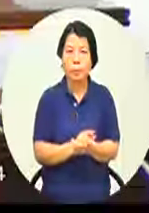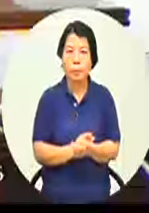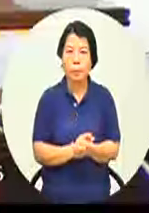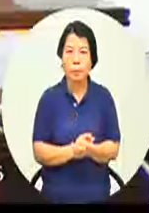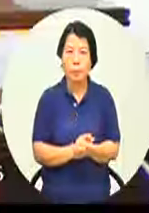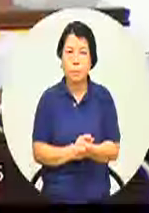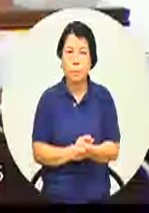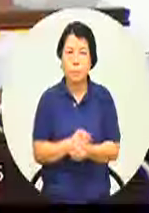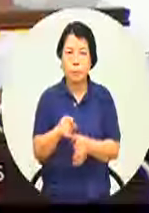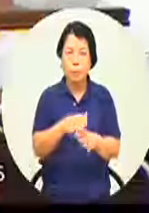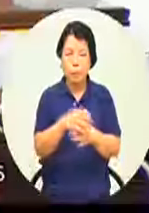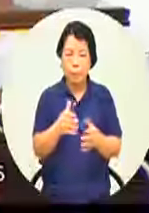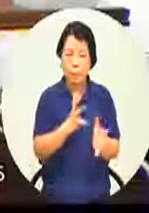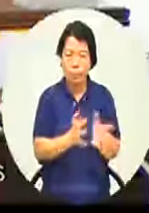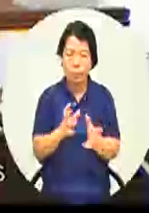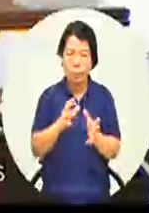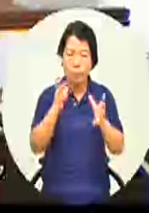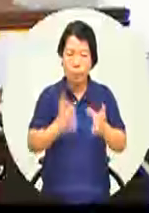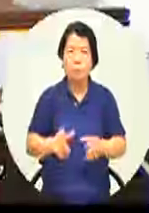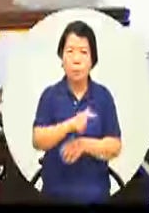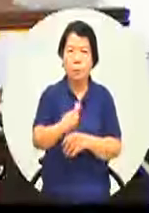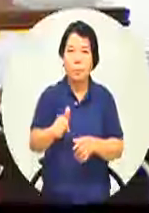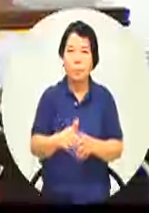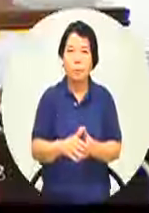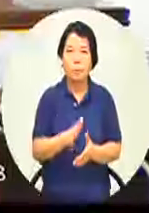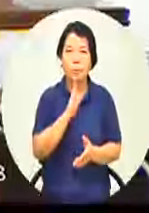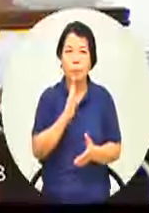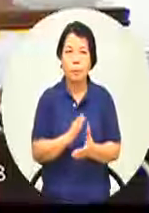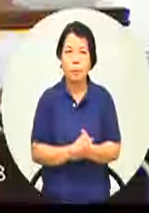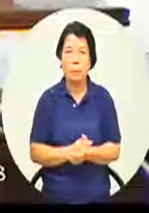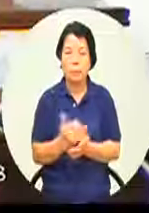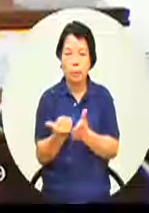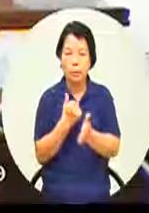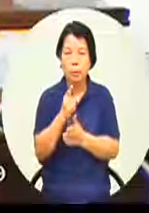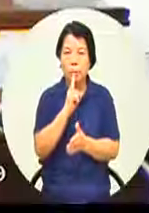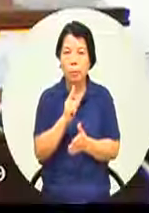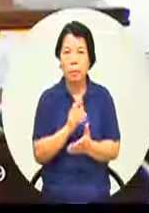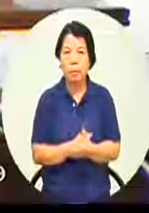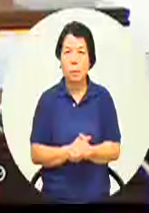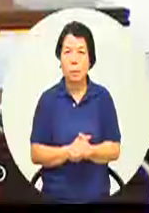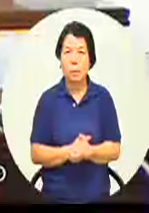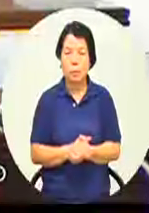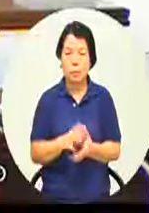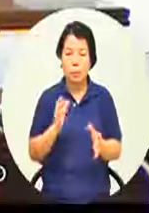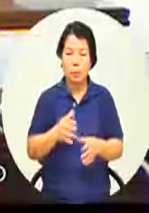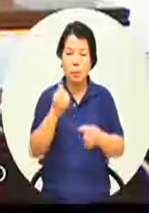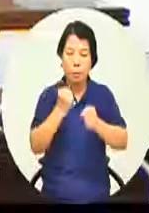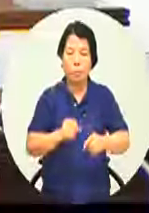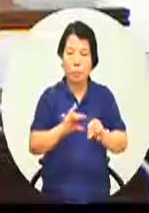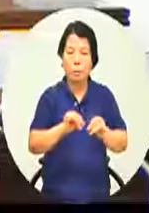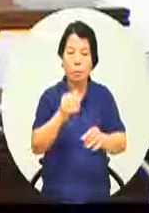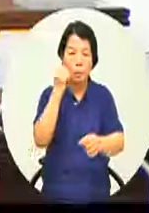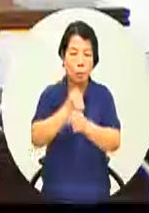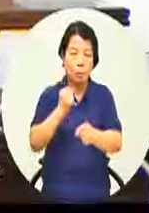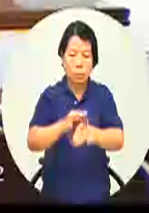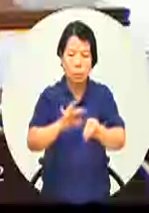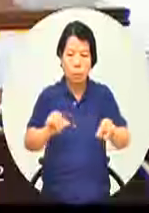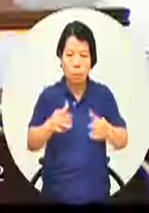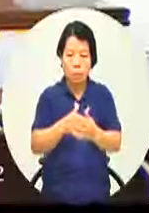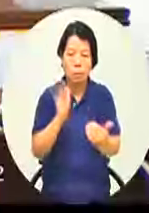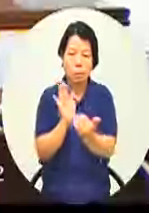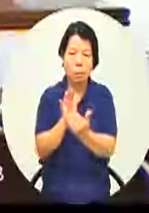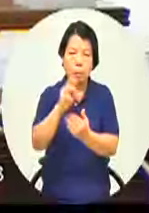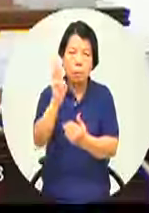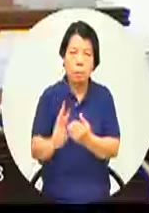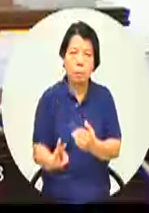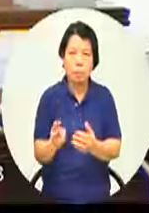这个设备呢，就是所谓我刚刚讲的造土防水坦的防水的一个